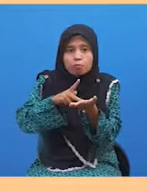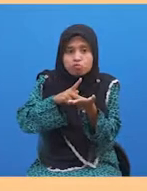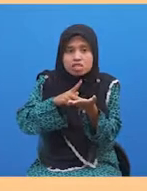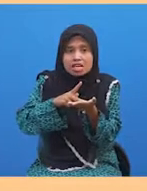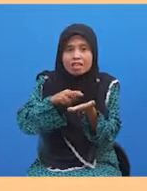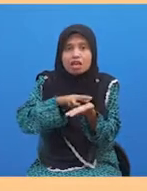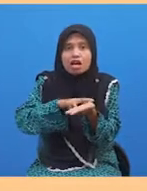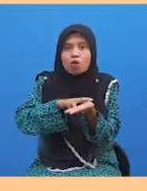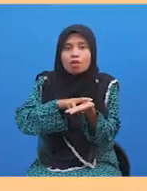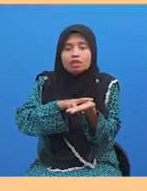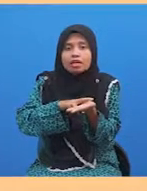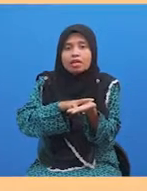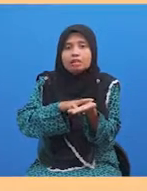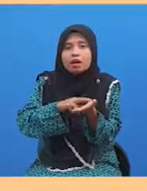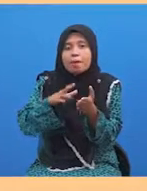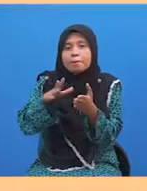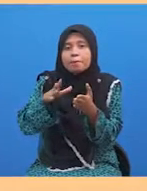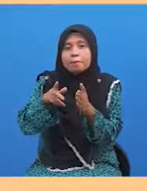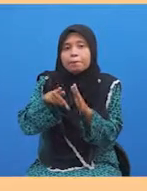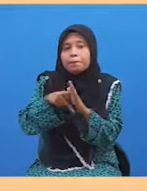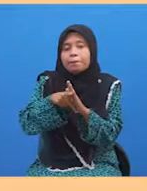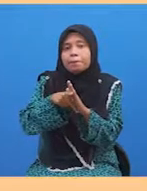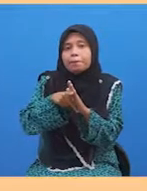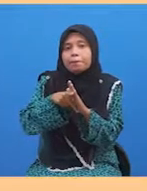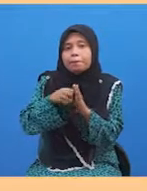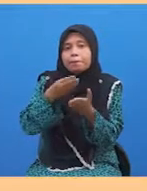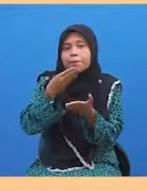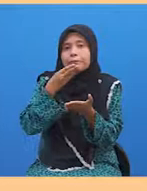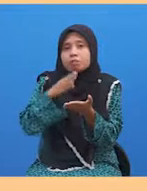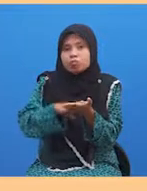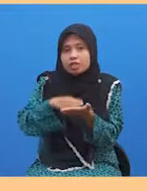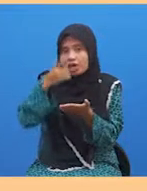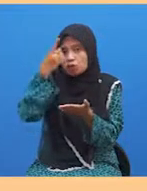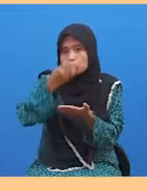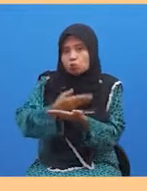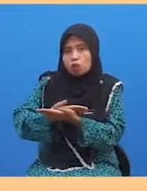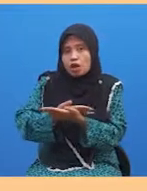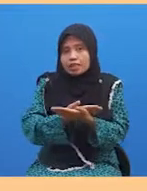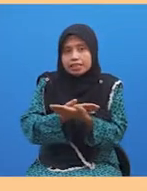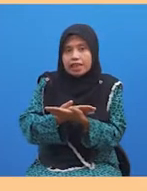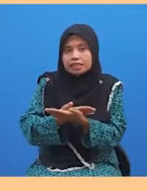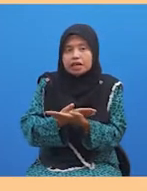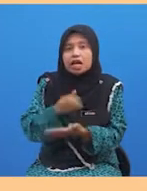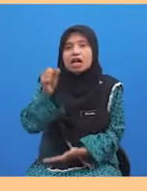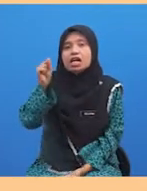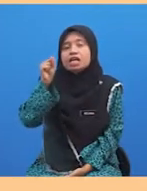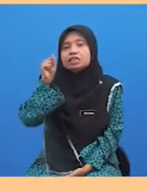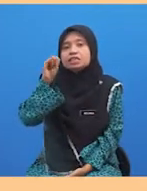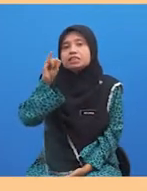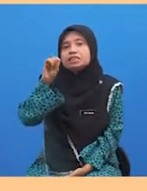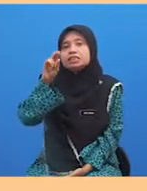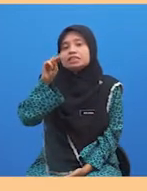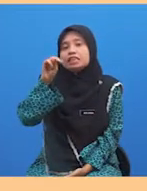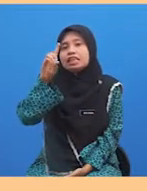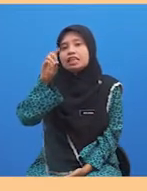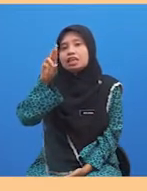pusat rawatan pemulihan untuk anak-anak sindrom Down oleh suaminya.